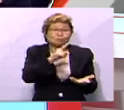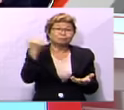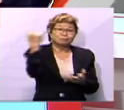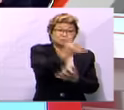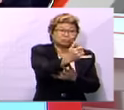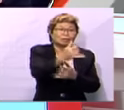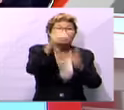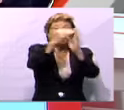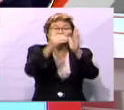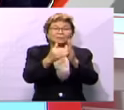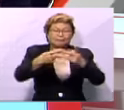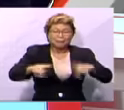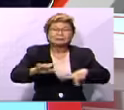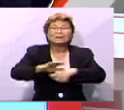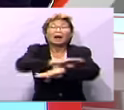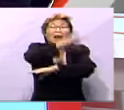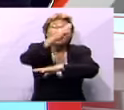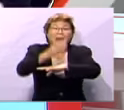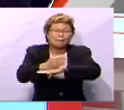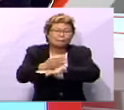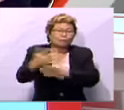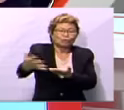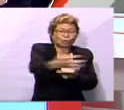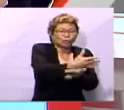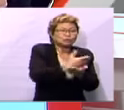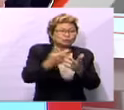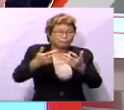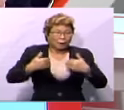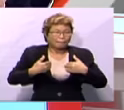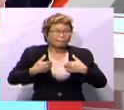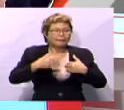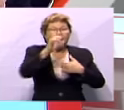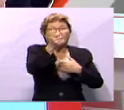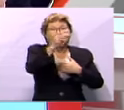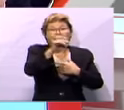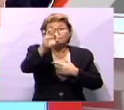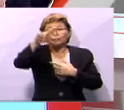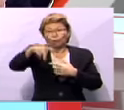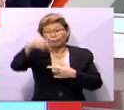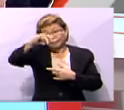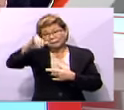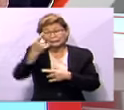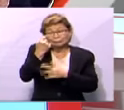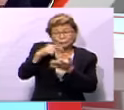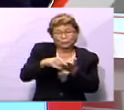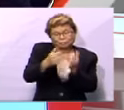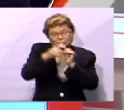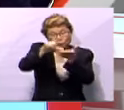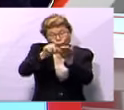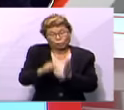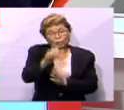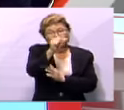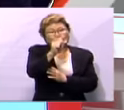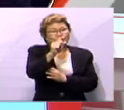ke acara Pasar Lamba atau Collector Speak yang diadakan di MCOT Mall Petaling Jaya baru-baru ini. Bersama wartawan